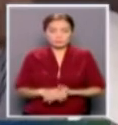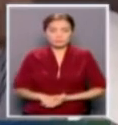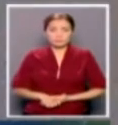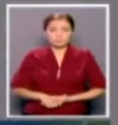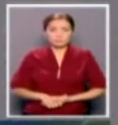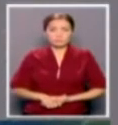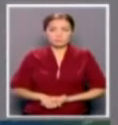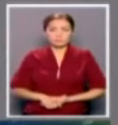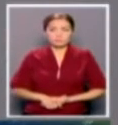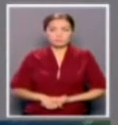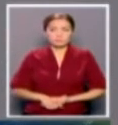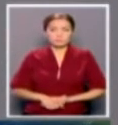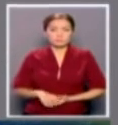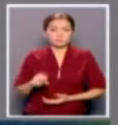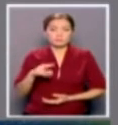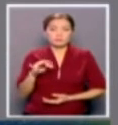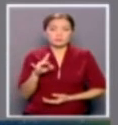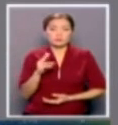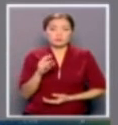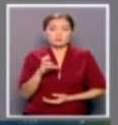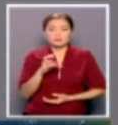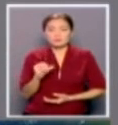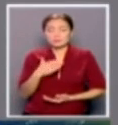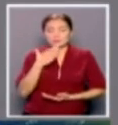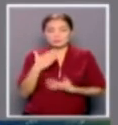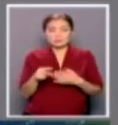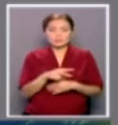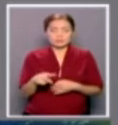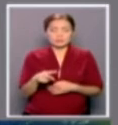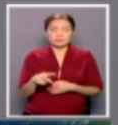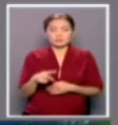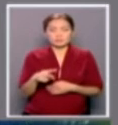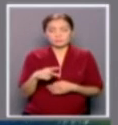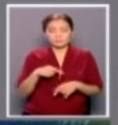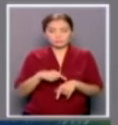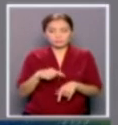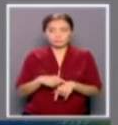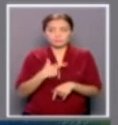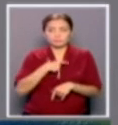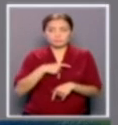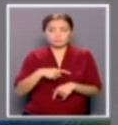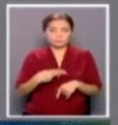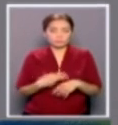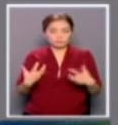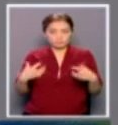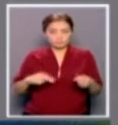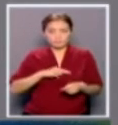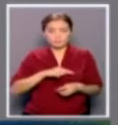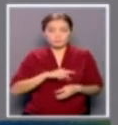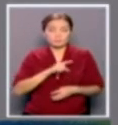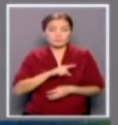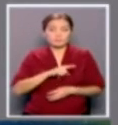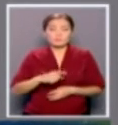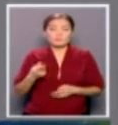алмасты. Алдар көсе немесе диалогтар шығармасын оқи отырып, әдебиеттің ыстығы мен суығына өз жан аямай тосатын өр